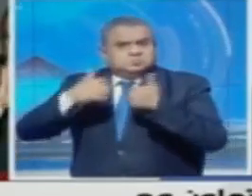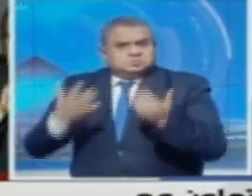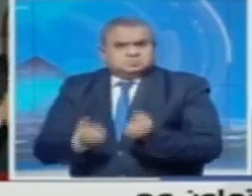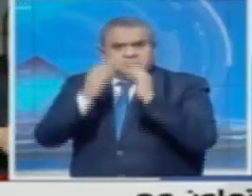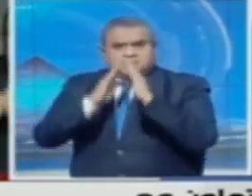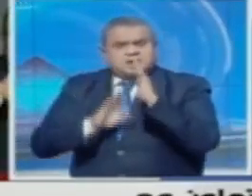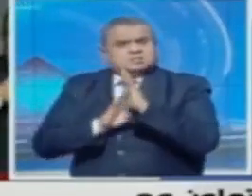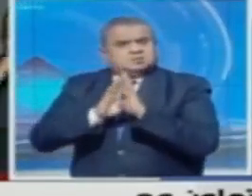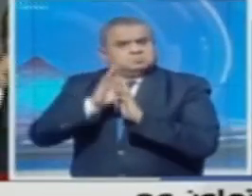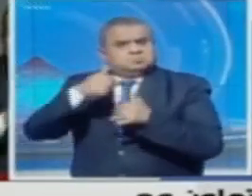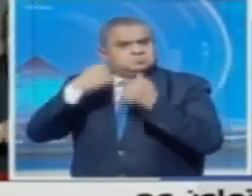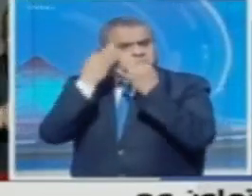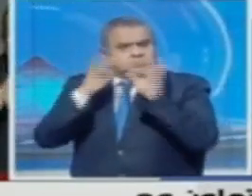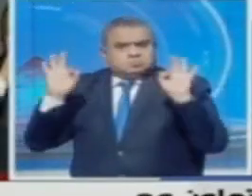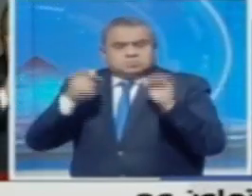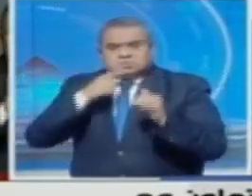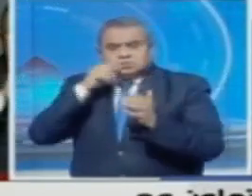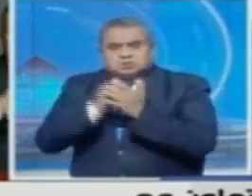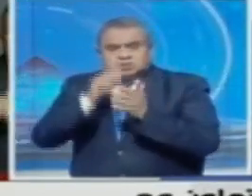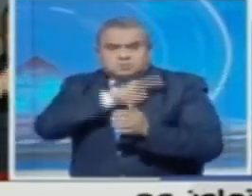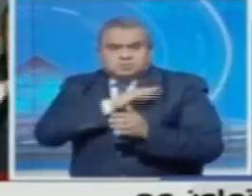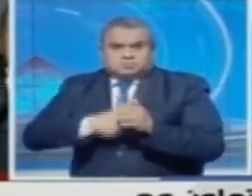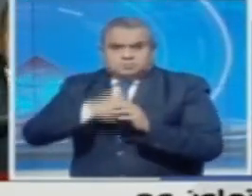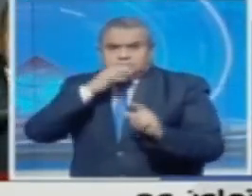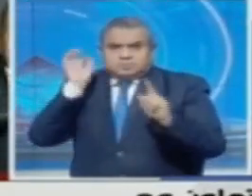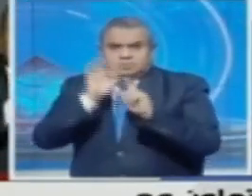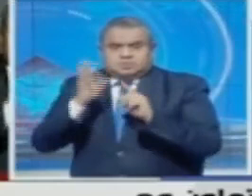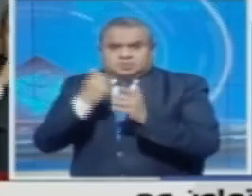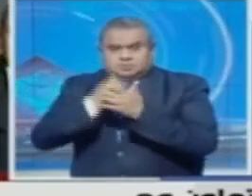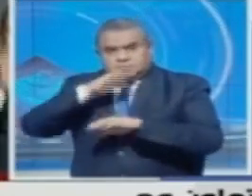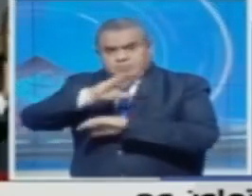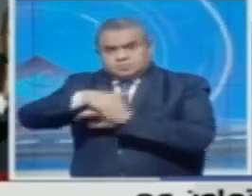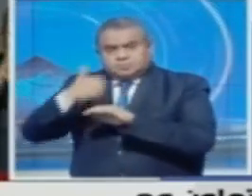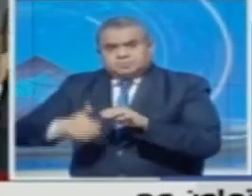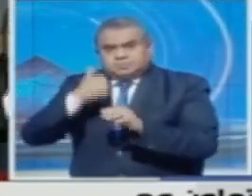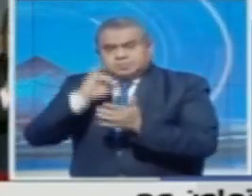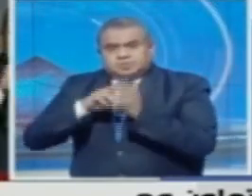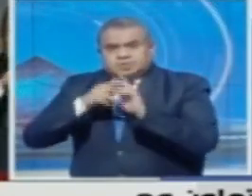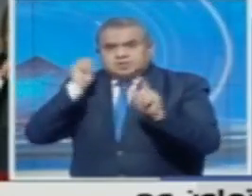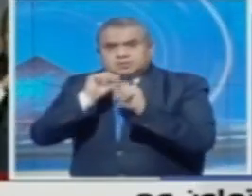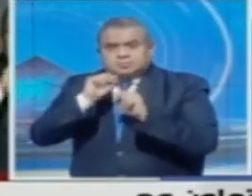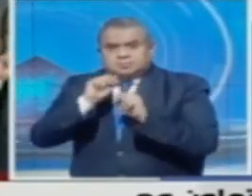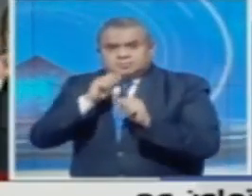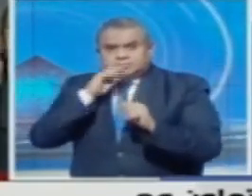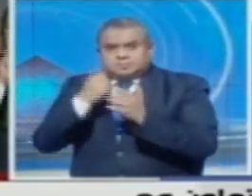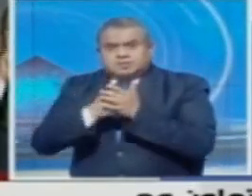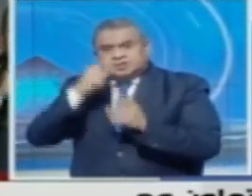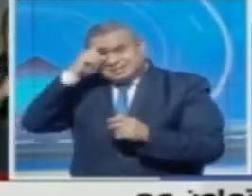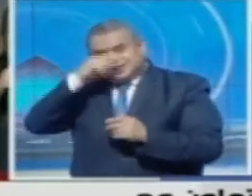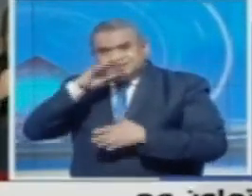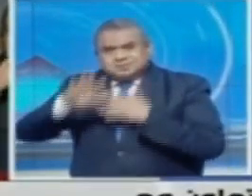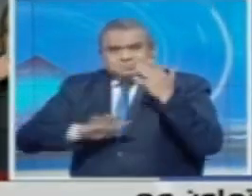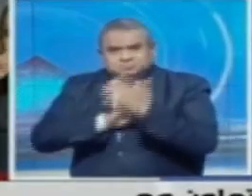الأمور هتحقق الهدف اللي احنا من أجله عملنا برنامج الإصلاح. لسوء الحظ خلال